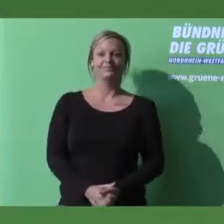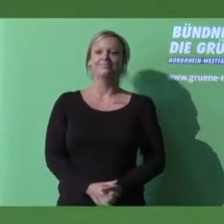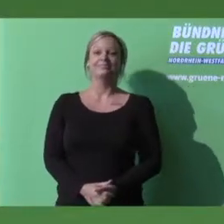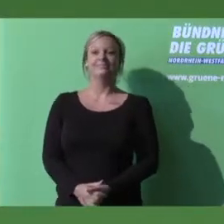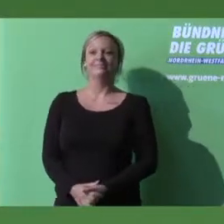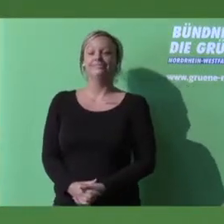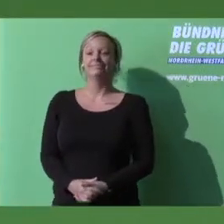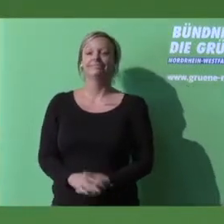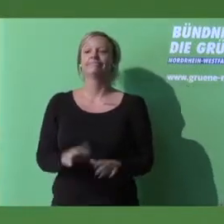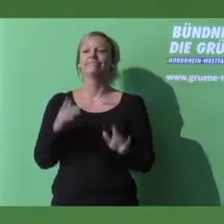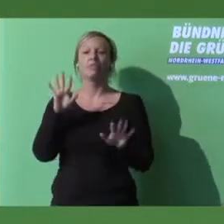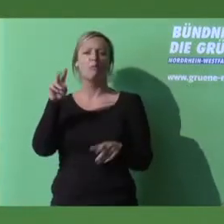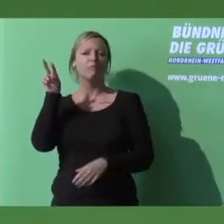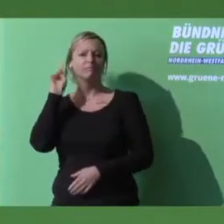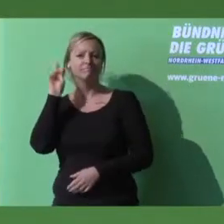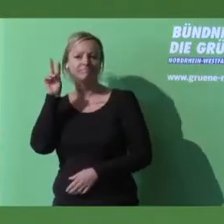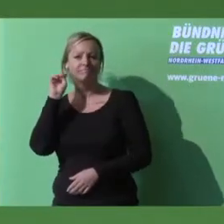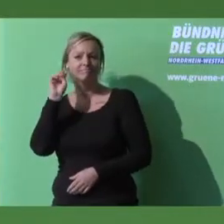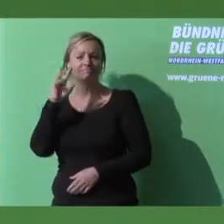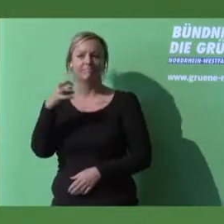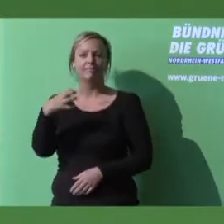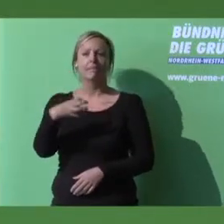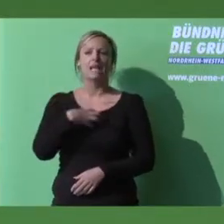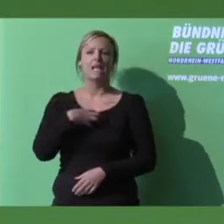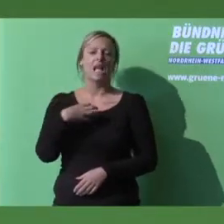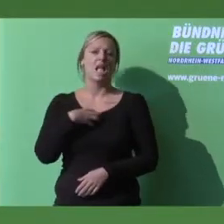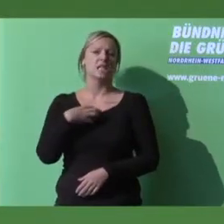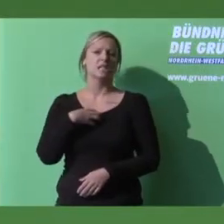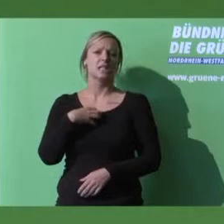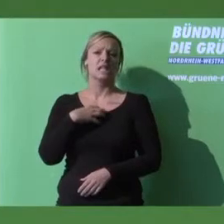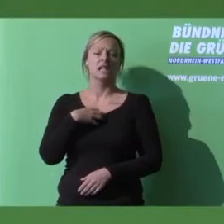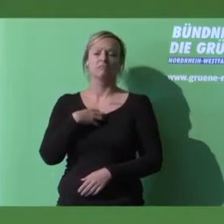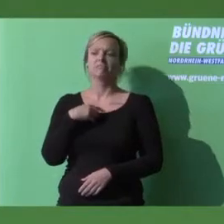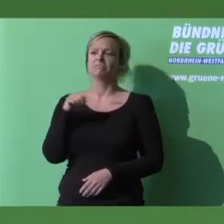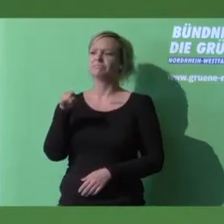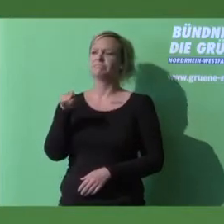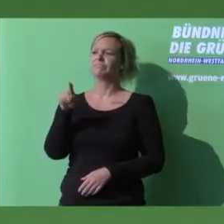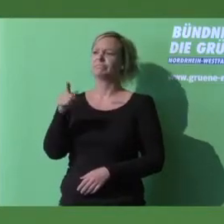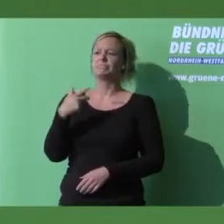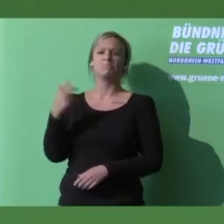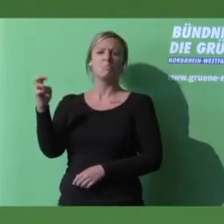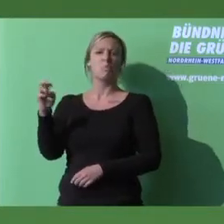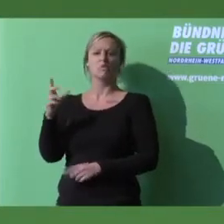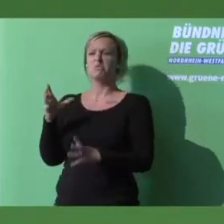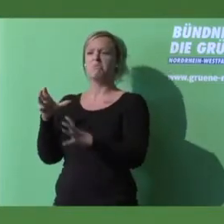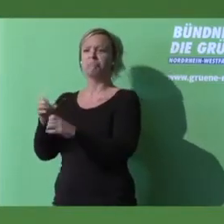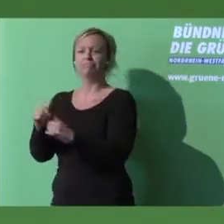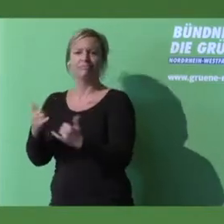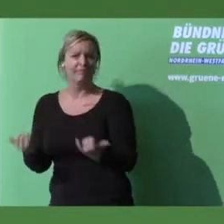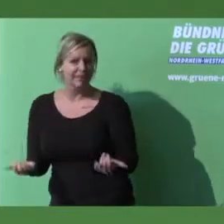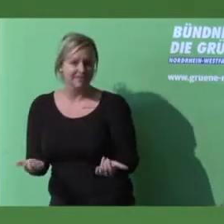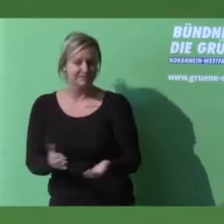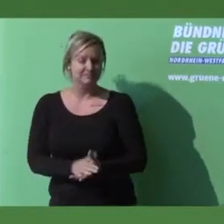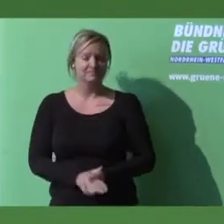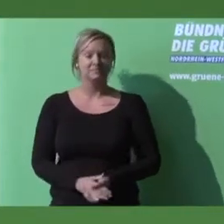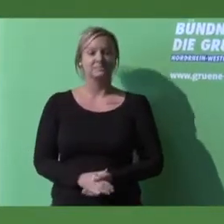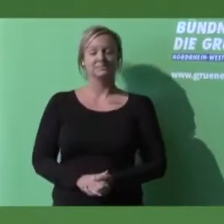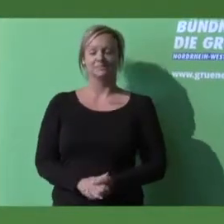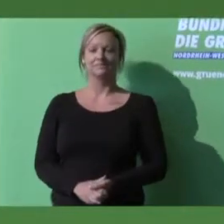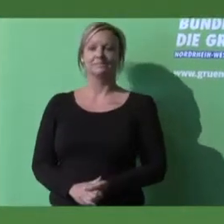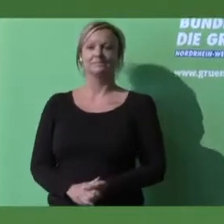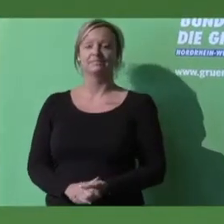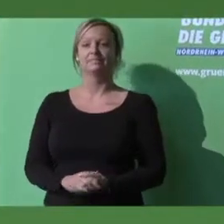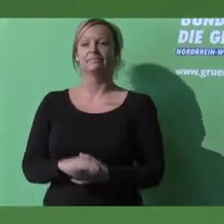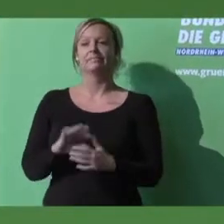manche sagen ja, die Kanzlerin sei irgendwie nicht zu greifen mit ihren Positionen. Nun, in